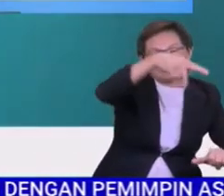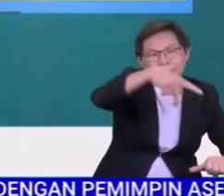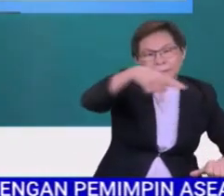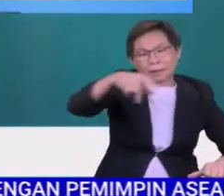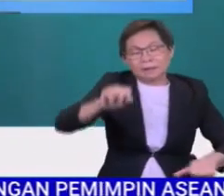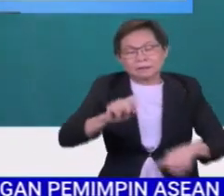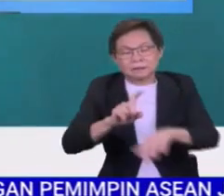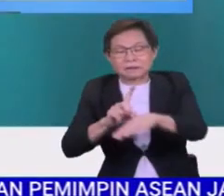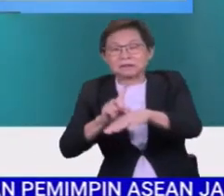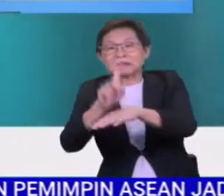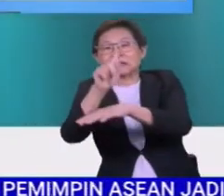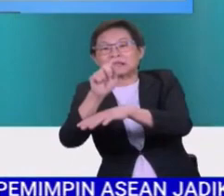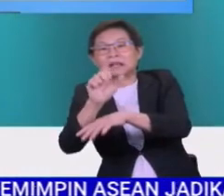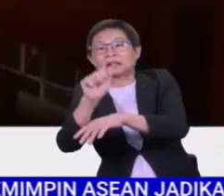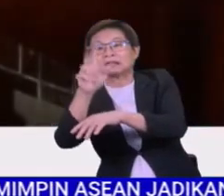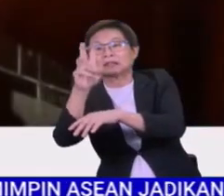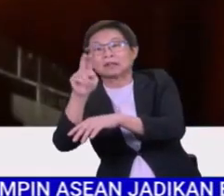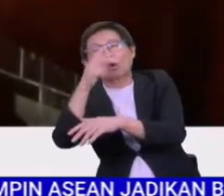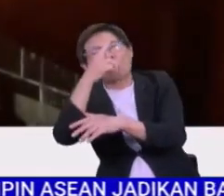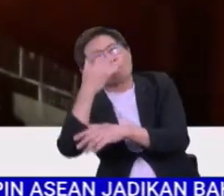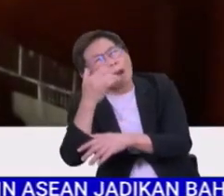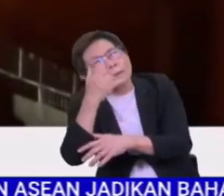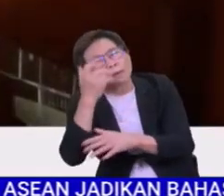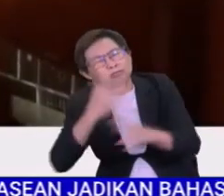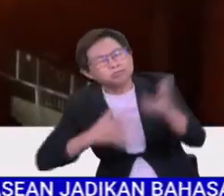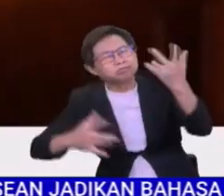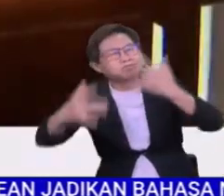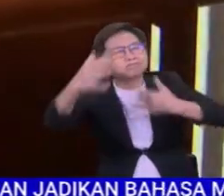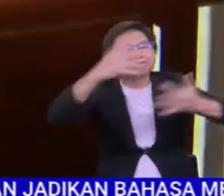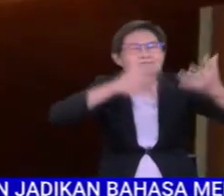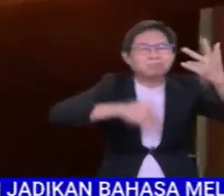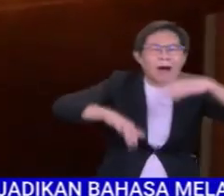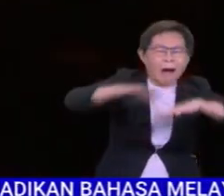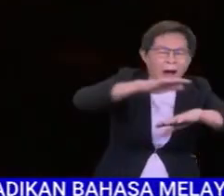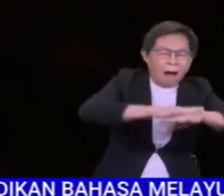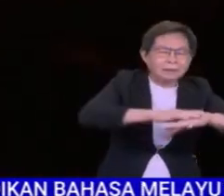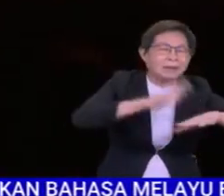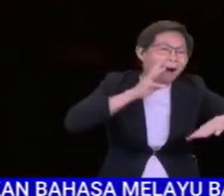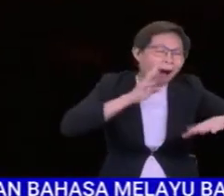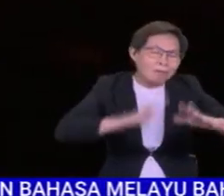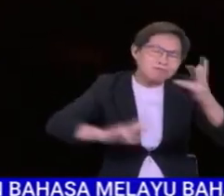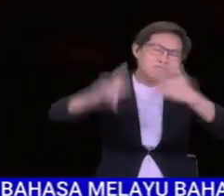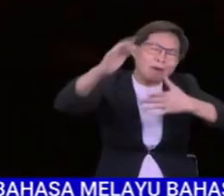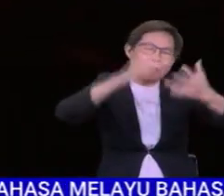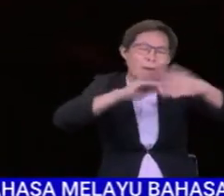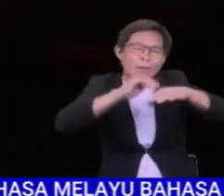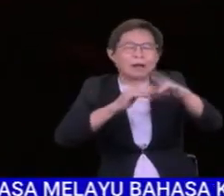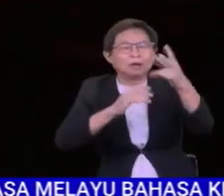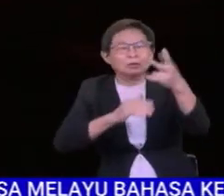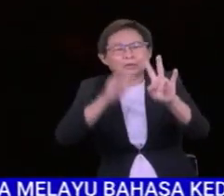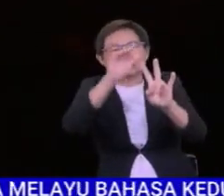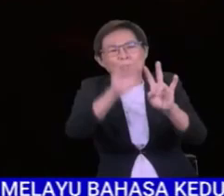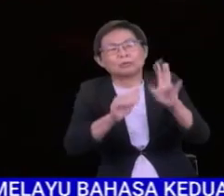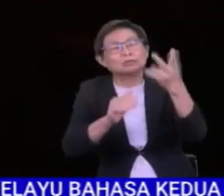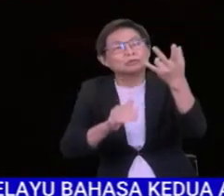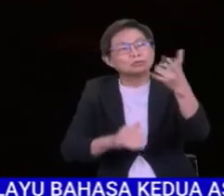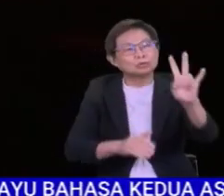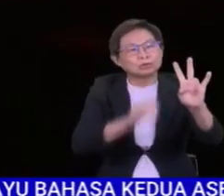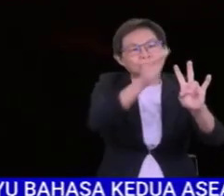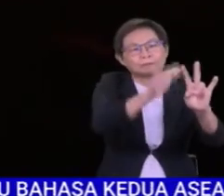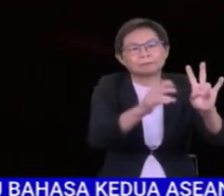Tawau akibat kejadian kebakaran rumah atas air di kampung Kurnia Jaya Tawau pada 17 Mac